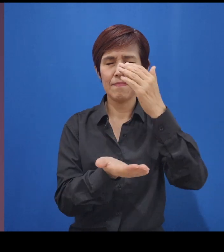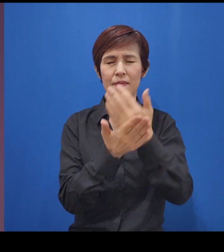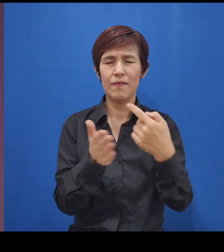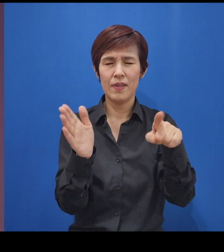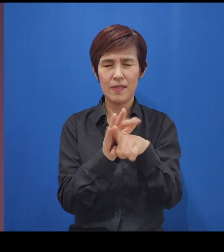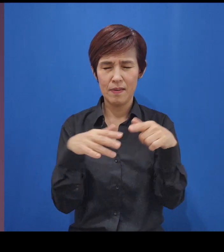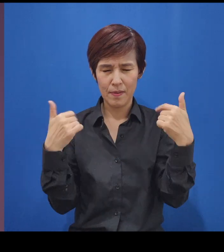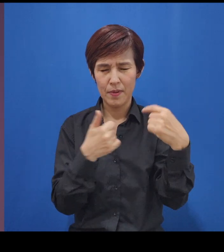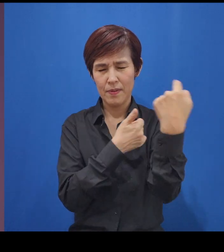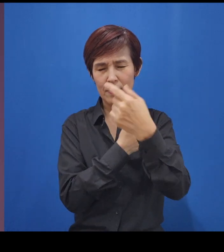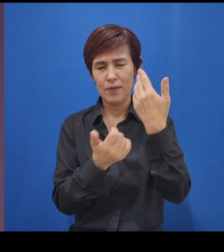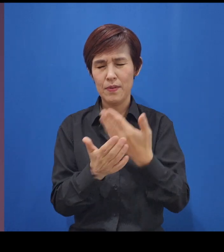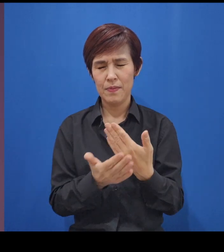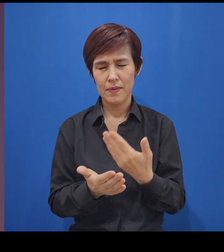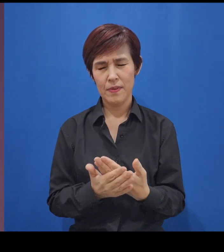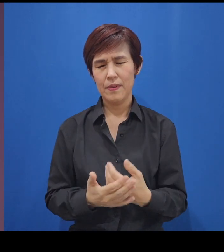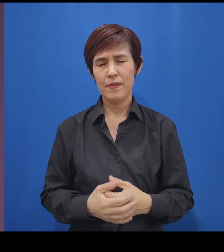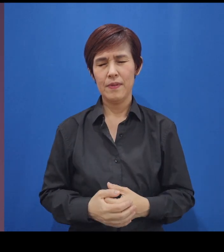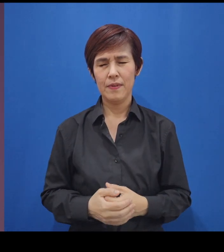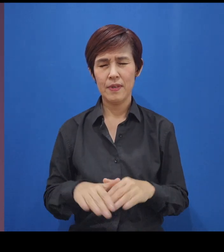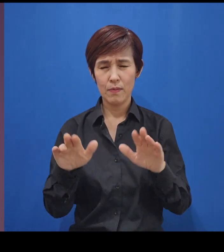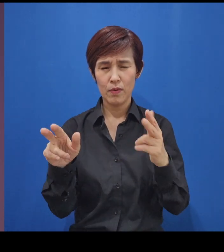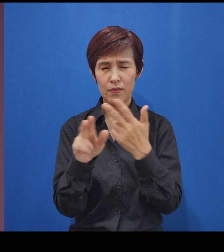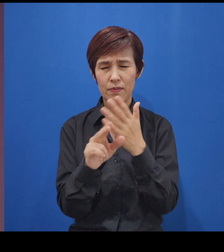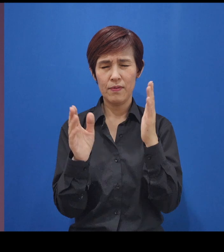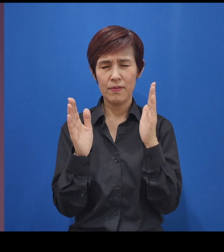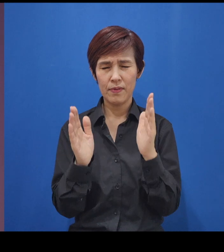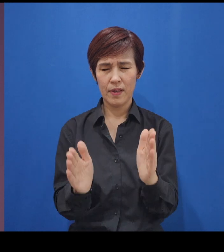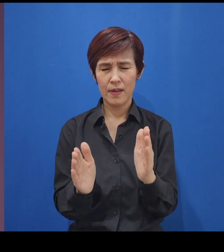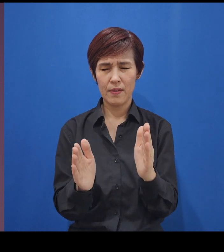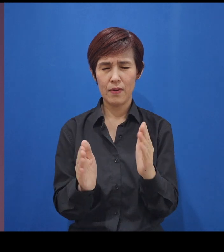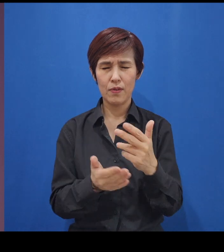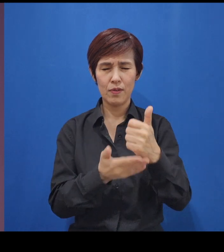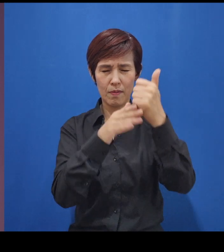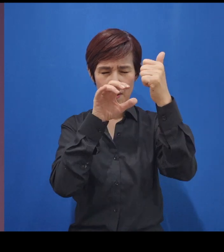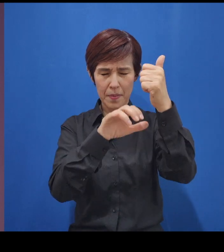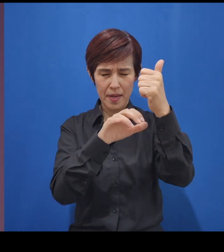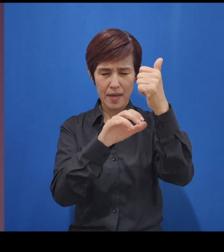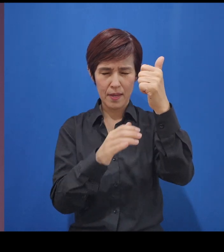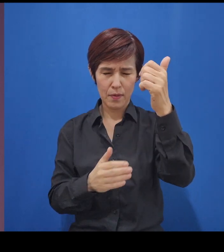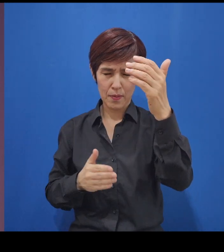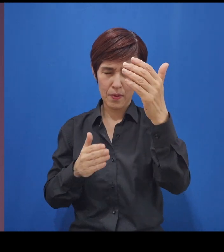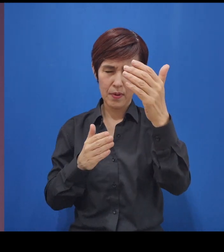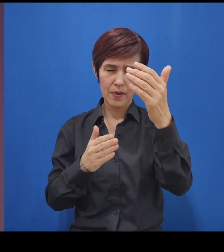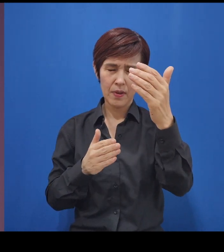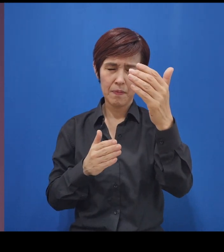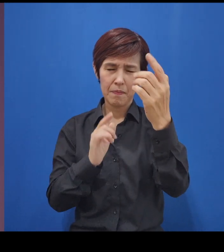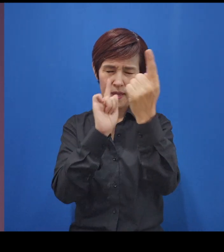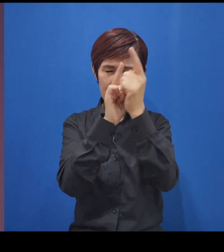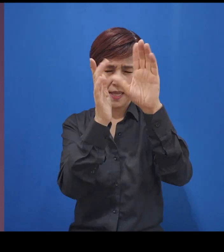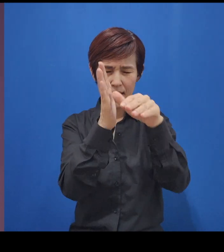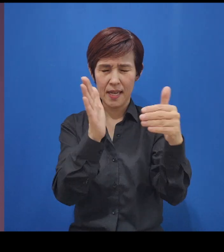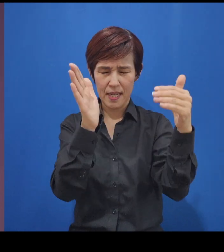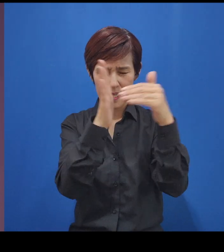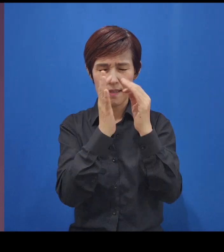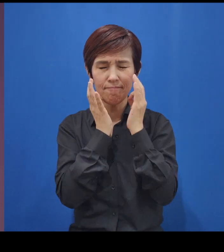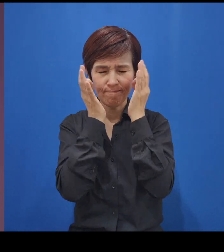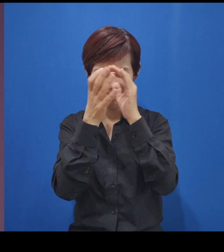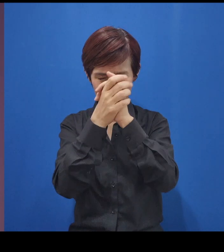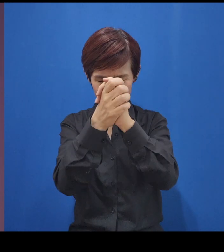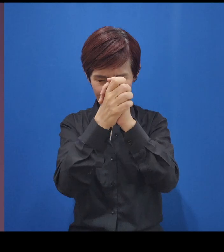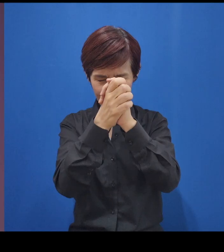말씀으로 나를 교훈해 주시옵소서. 이번 한 주도 내가 주님 앞에 이르는 날까지도 깊고 간절한